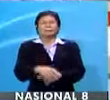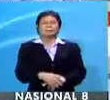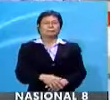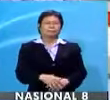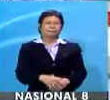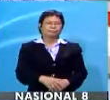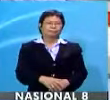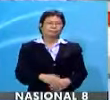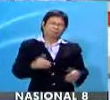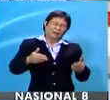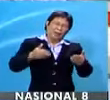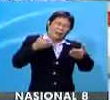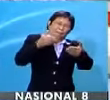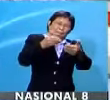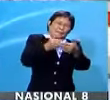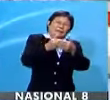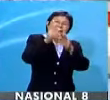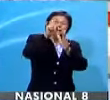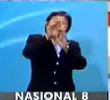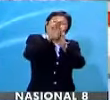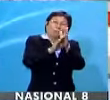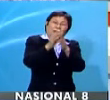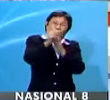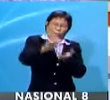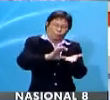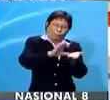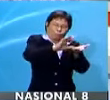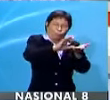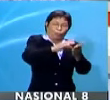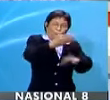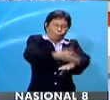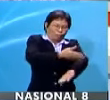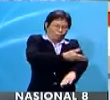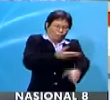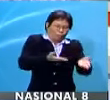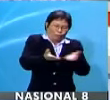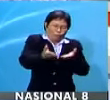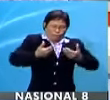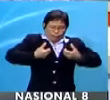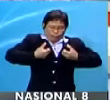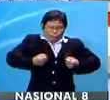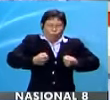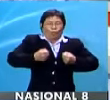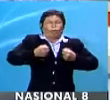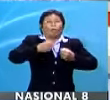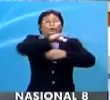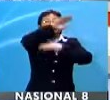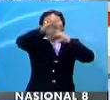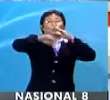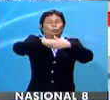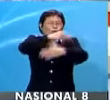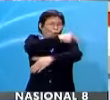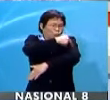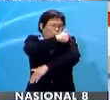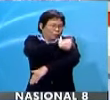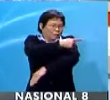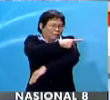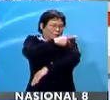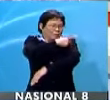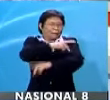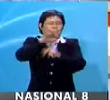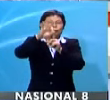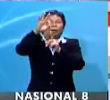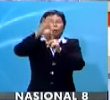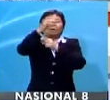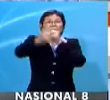Kinabalu hampir R bilion diperuntukkan bagi menaik taraf perkhidmatan kesihatan di seluruh hospital dan Klinik di pulau Pinang